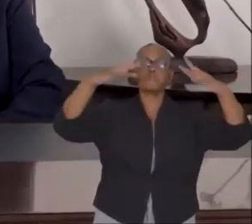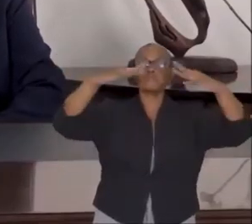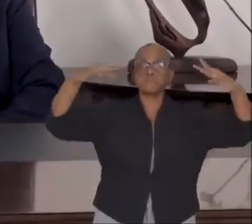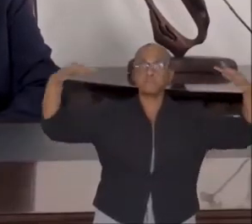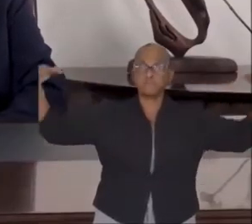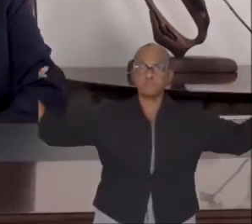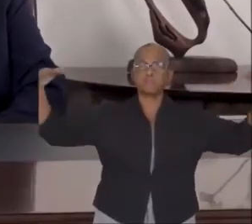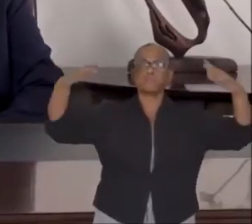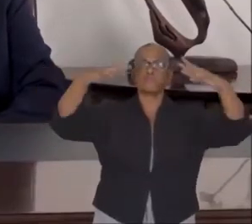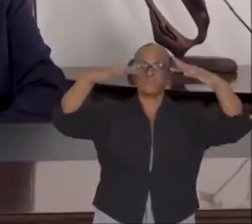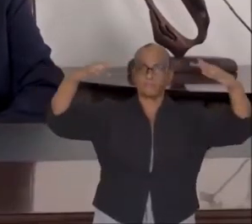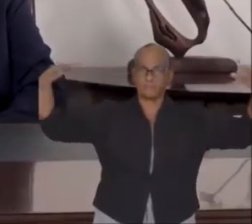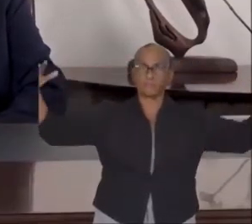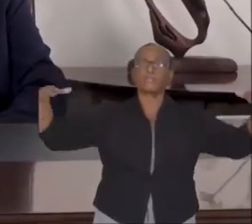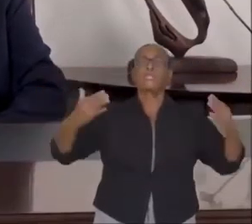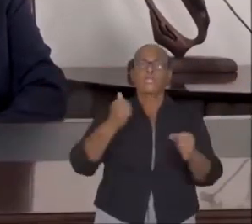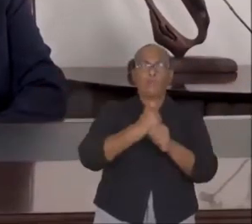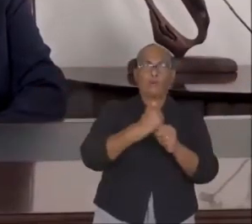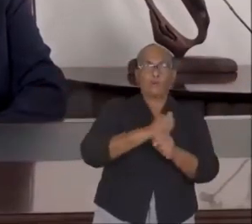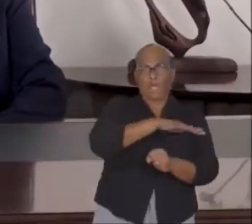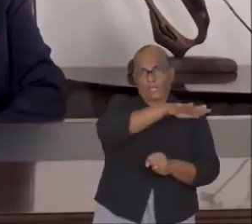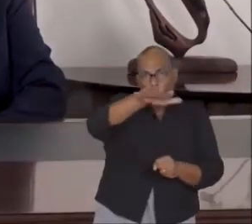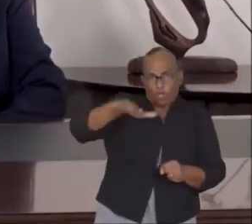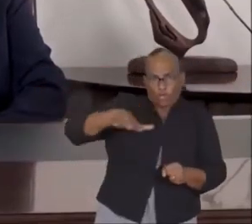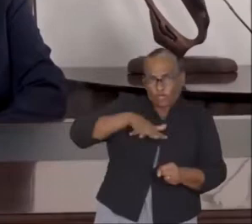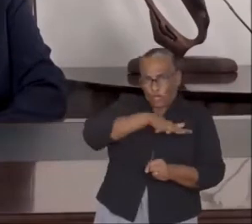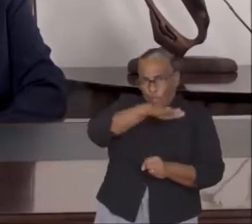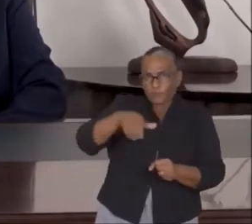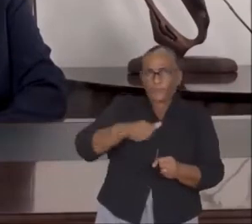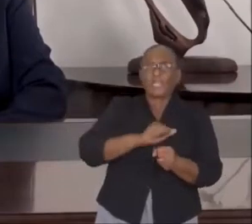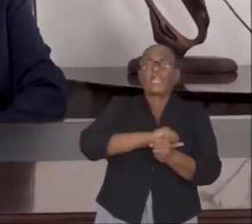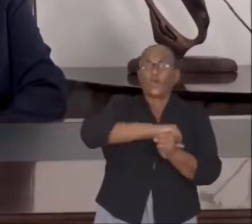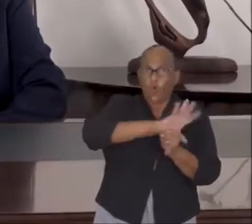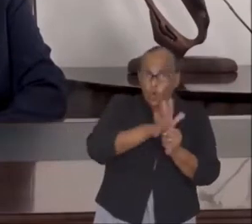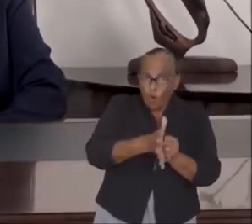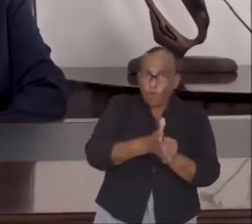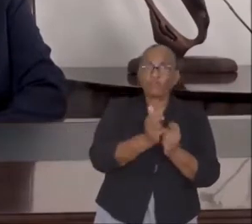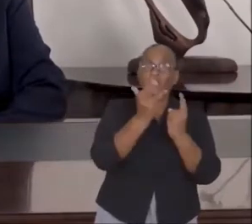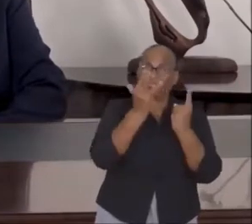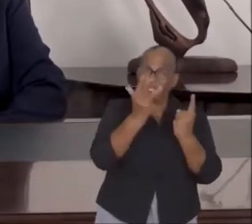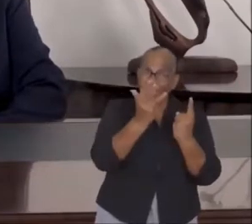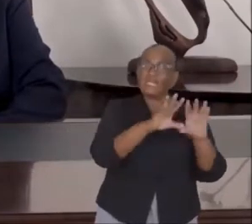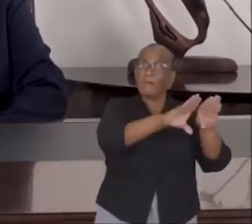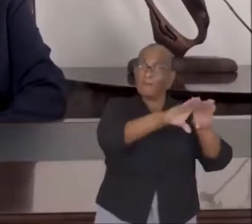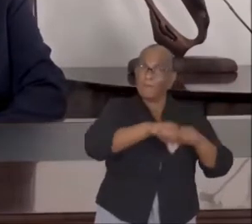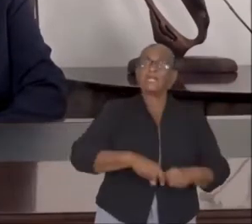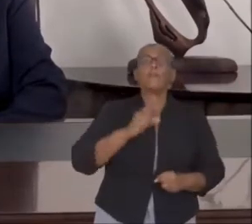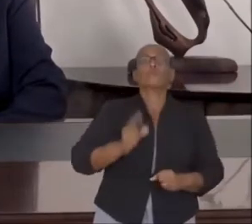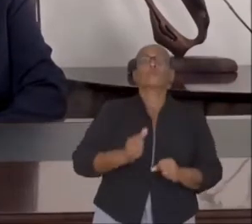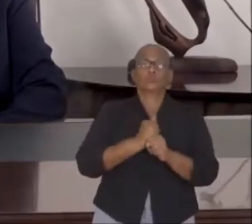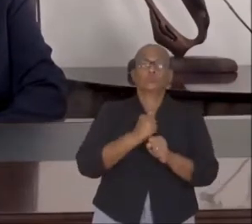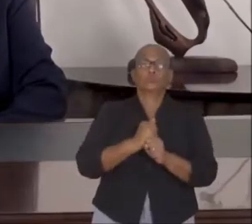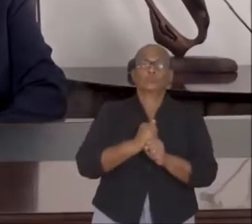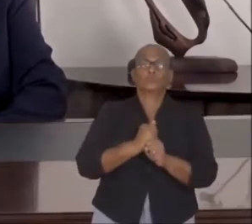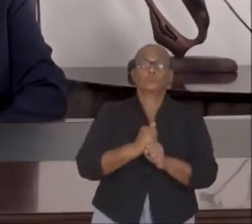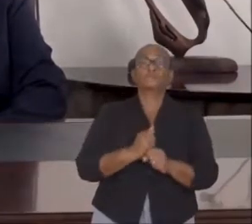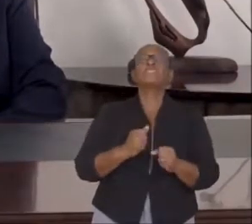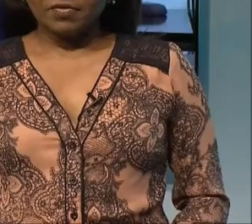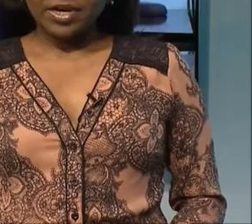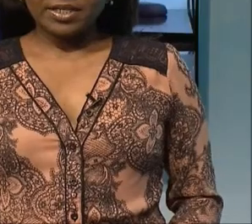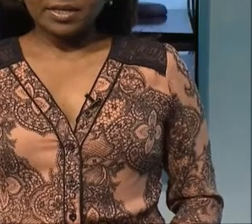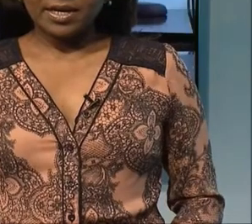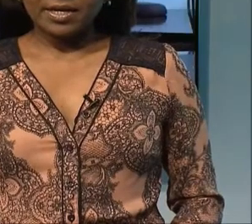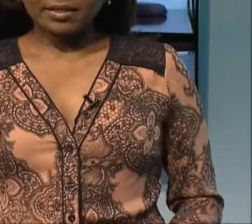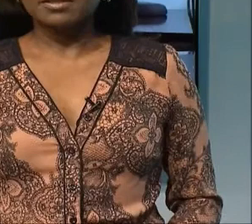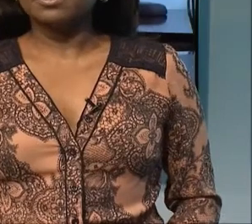voldoende ventilatie aanwezig is in de werkruimte en de algemeen COVID-maatregelen worden nageleefd.